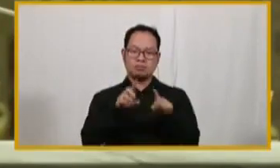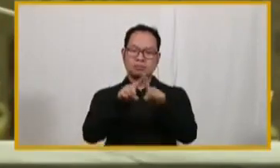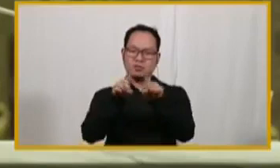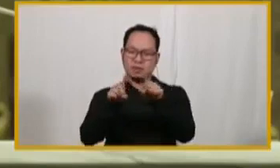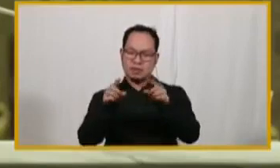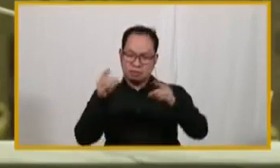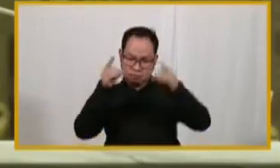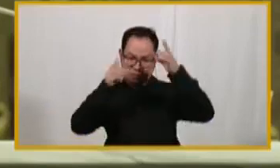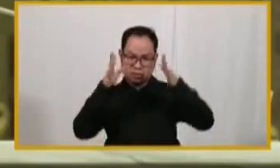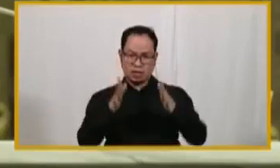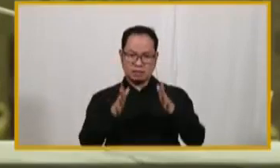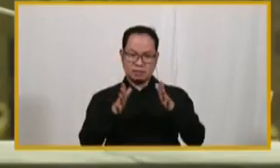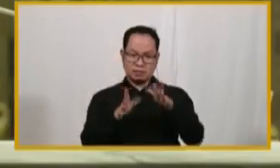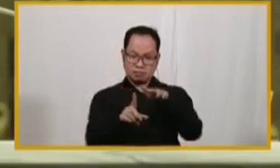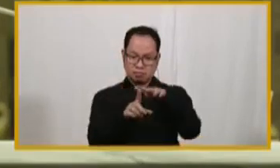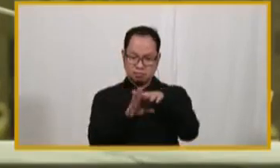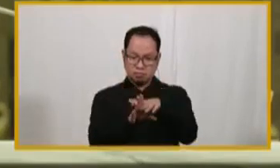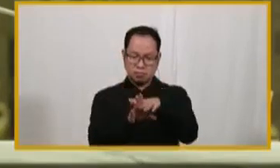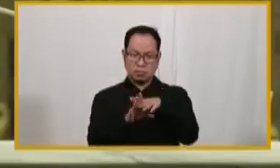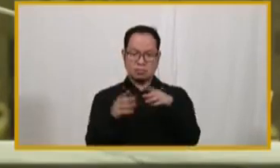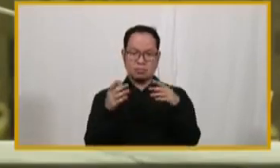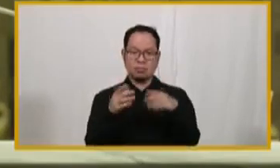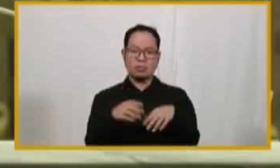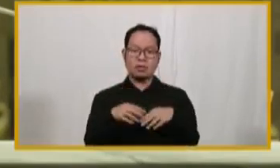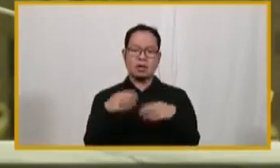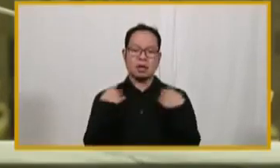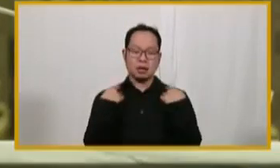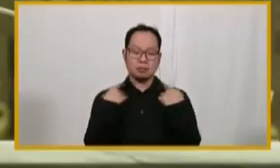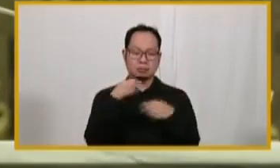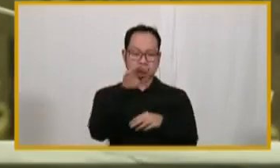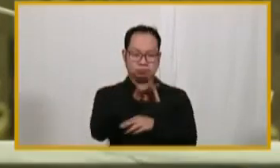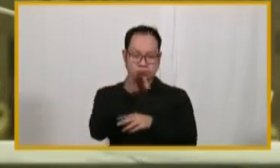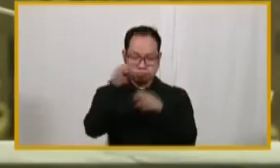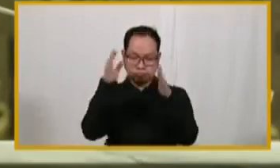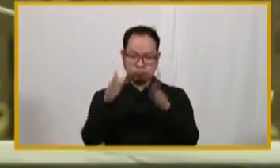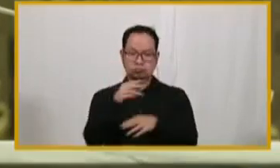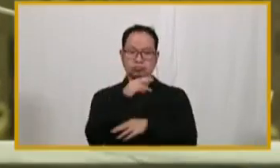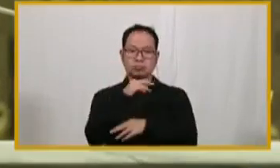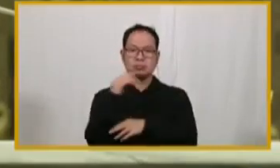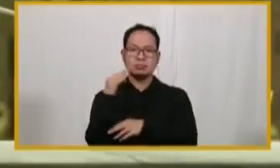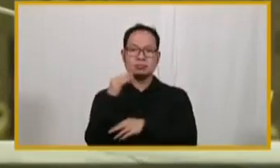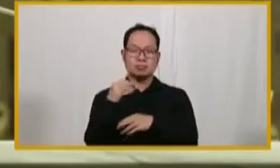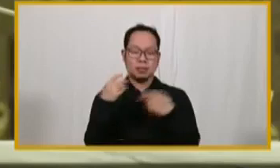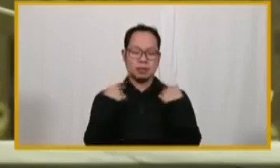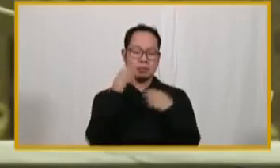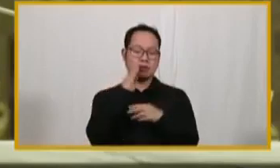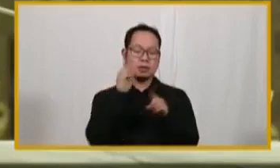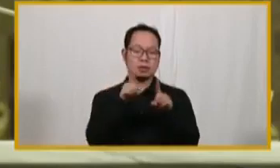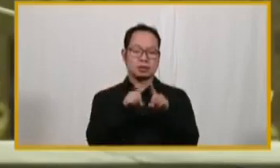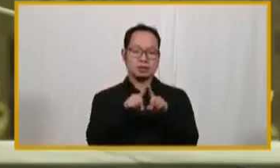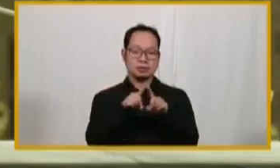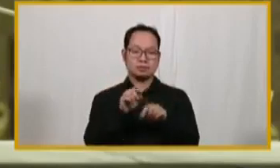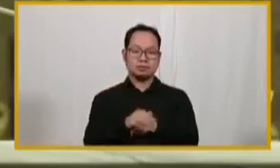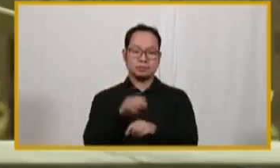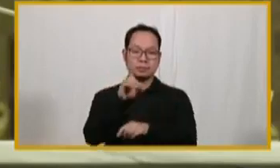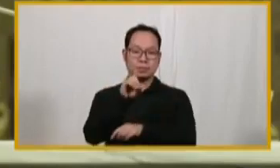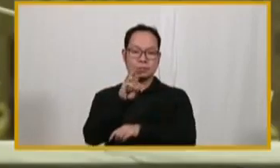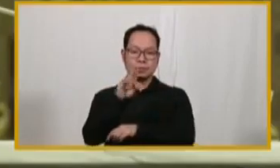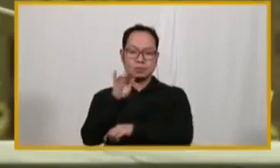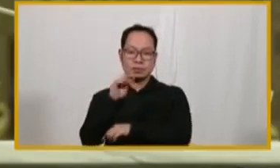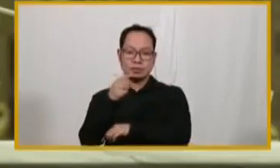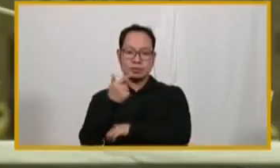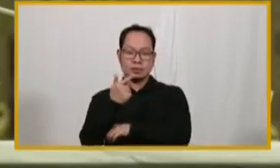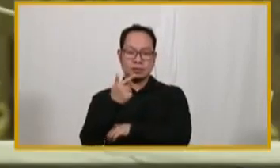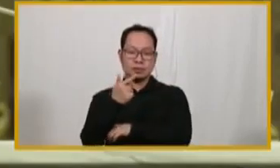driver. May magsasaka, may kapatid tayong dumagat,